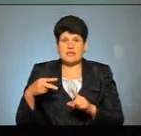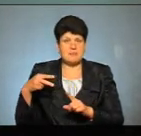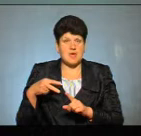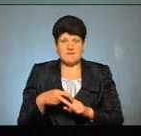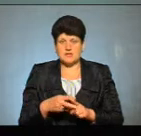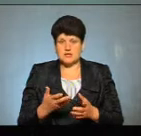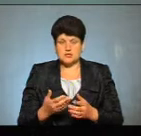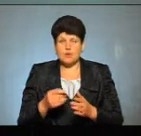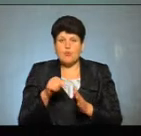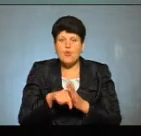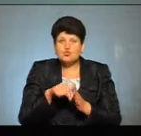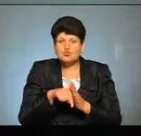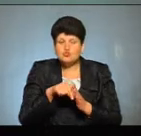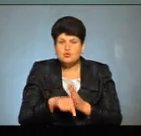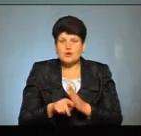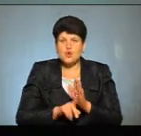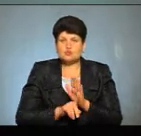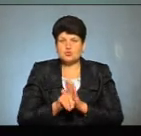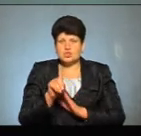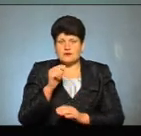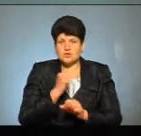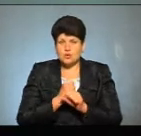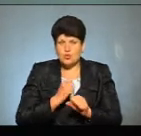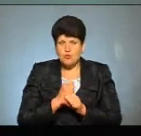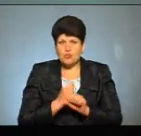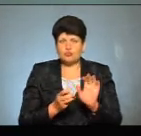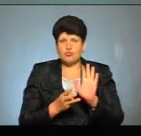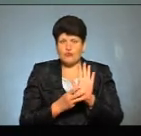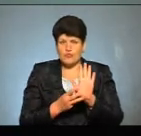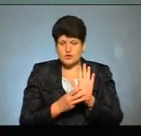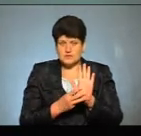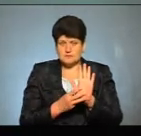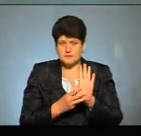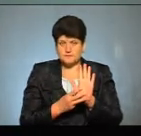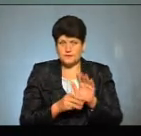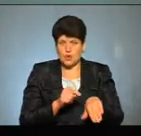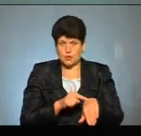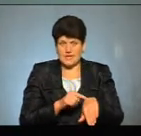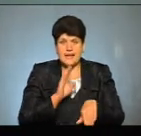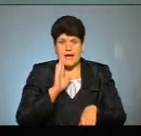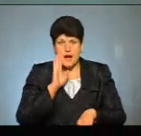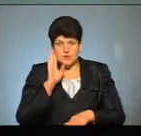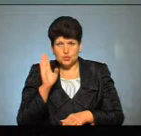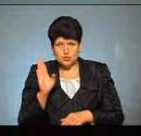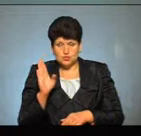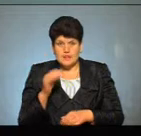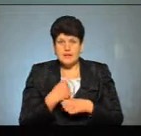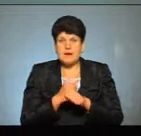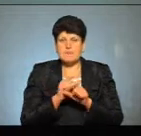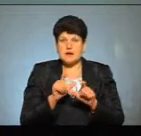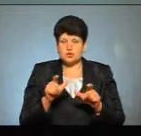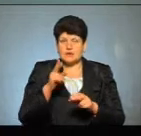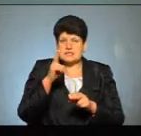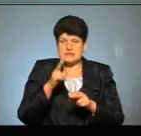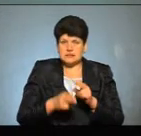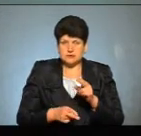навантаженням. По суті, розпочавши роботу о 8 годині ранку, лабораторія завершує